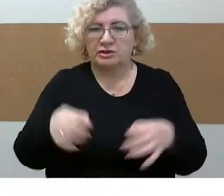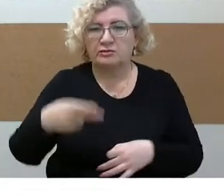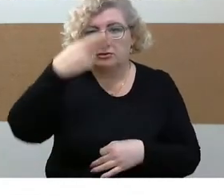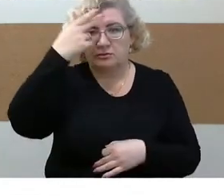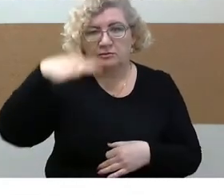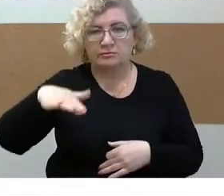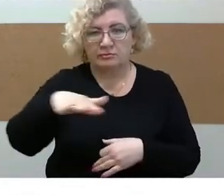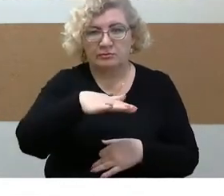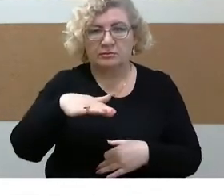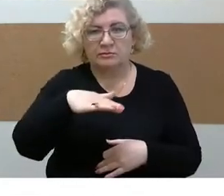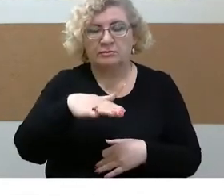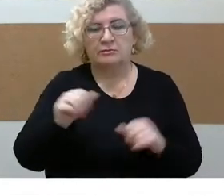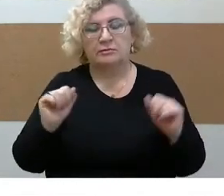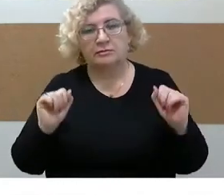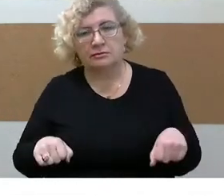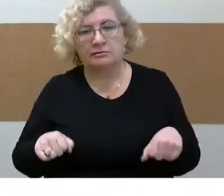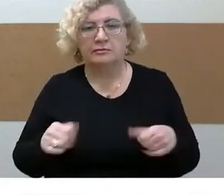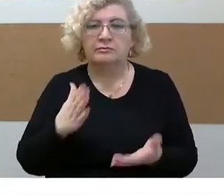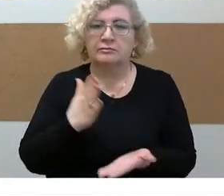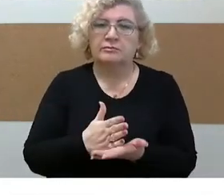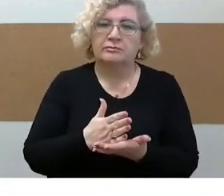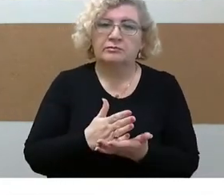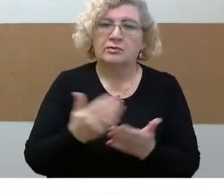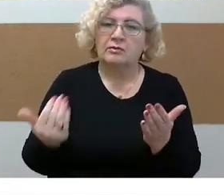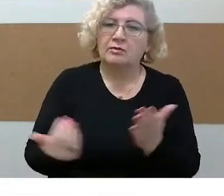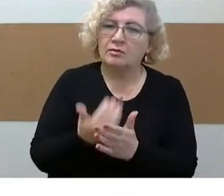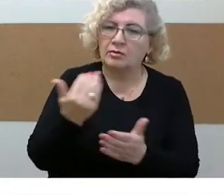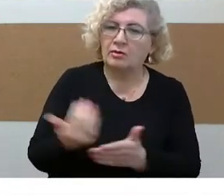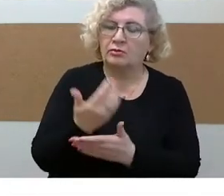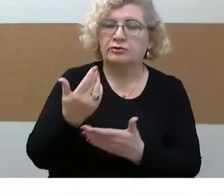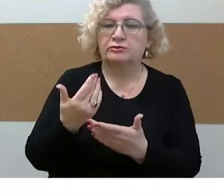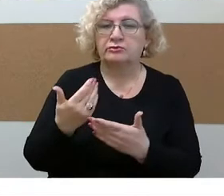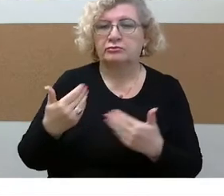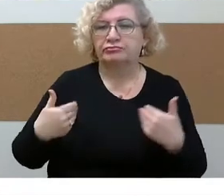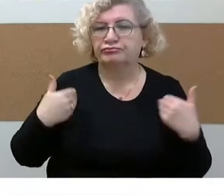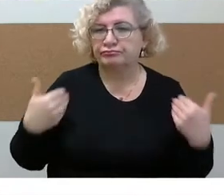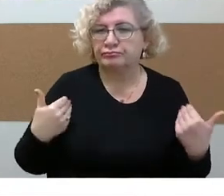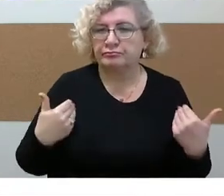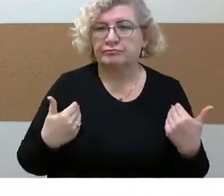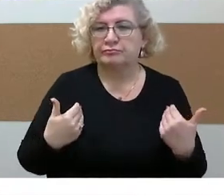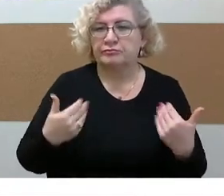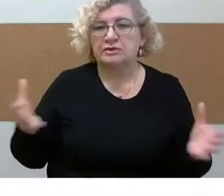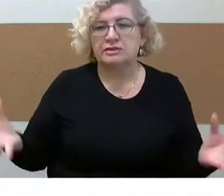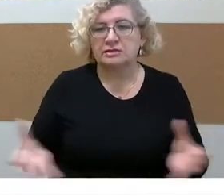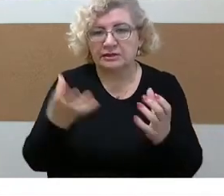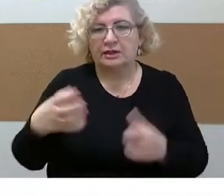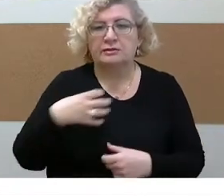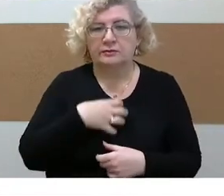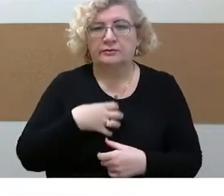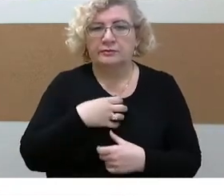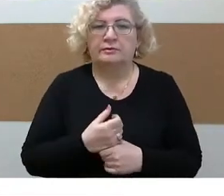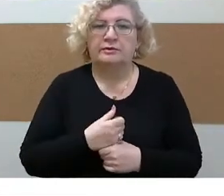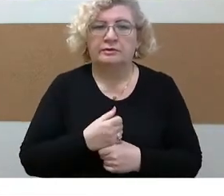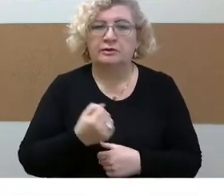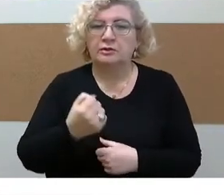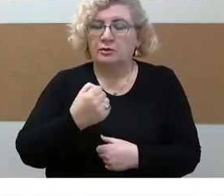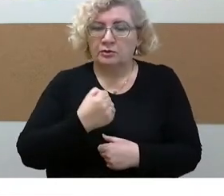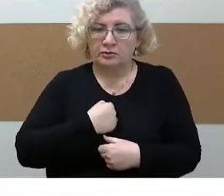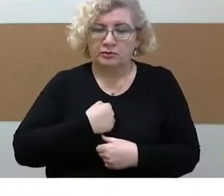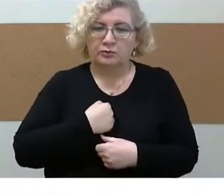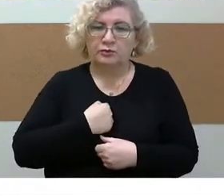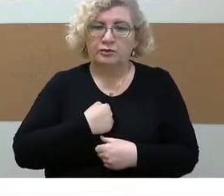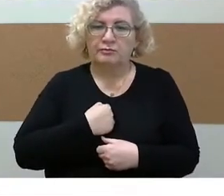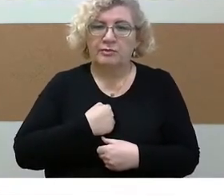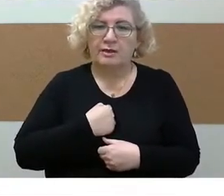nevyriausybinio sektoriaus įgalimas, iš tikrųjų naujų kažkokių tai iniciatyvų skatinimas čia būtų labai labai svarbus. Nes mes turime tokius atvejus,